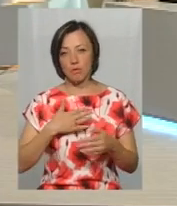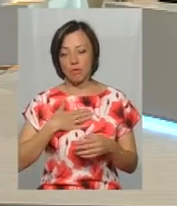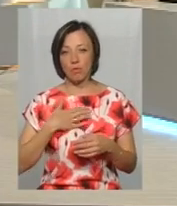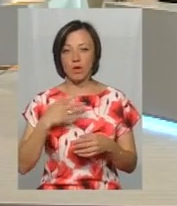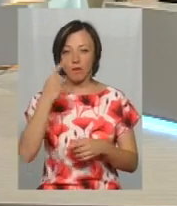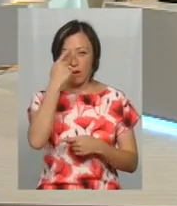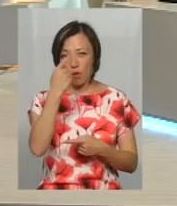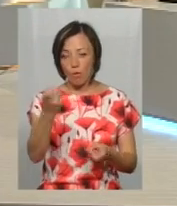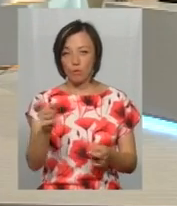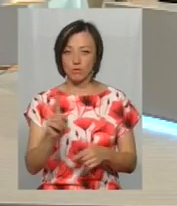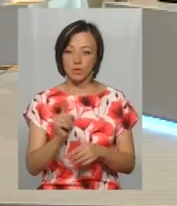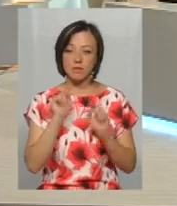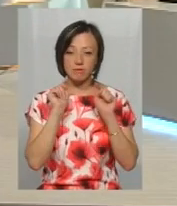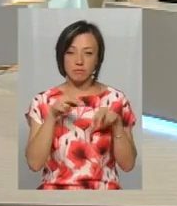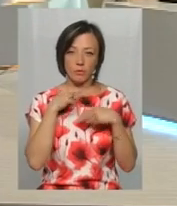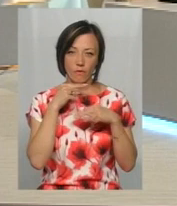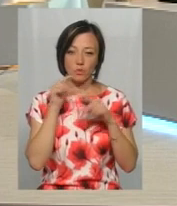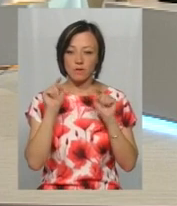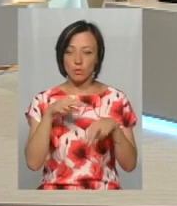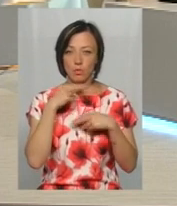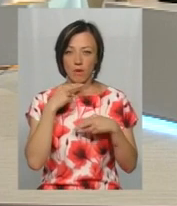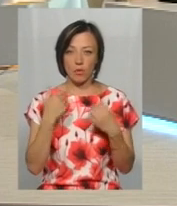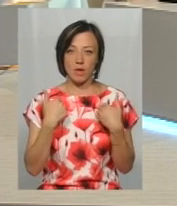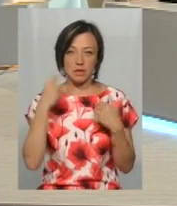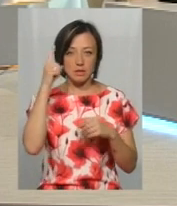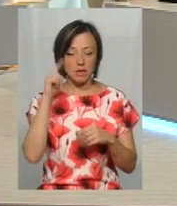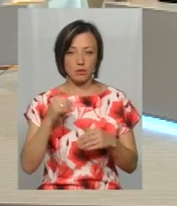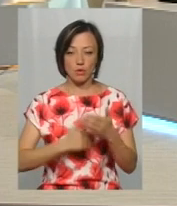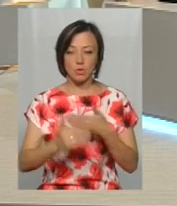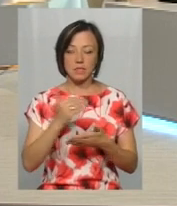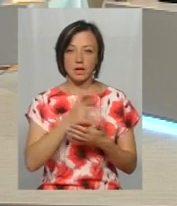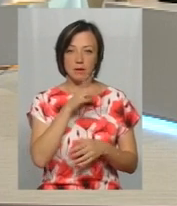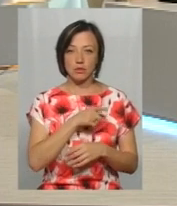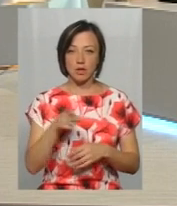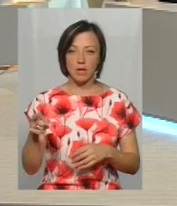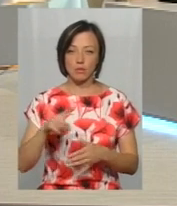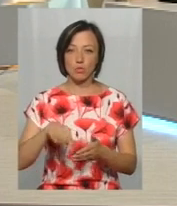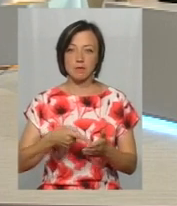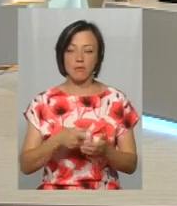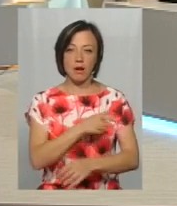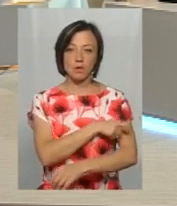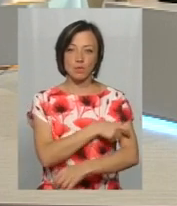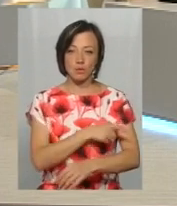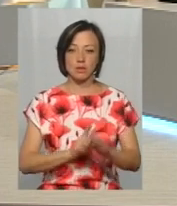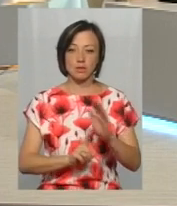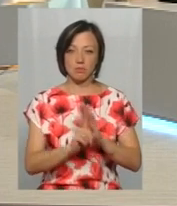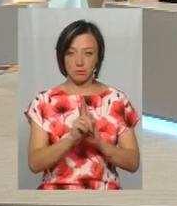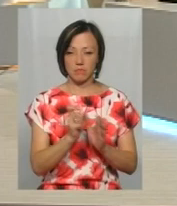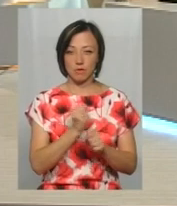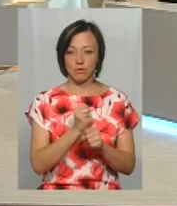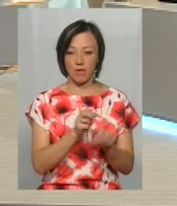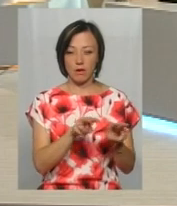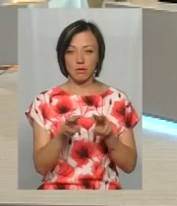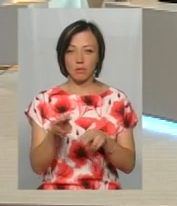просто наголошуємо, що зверніть увагу. От я знаю, що останнім часом муніципальна дружина запрацювала, вони